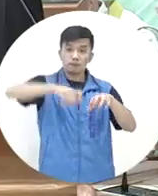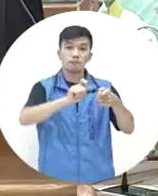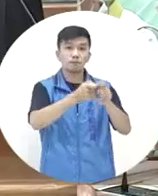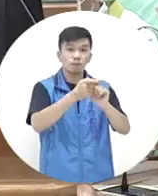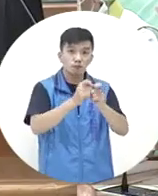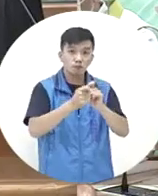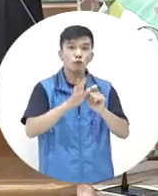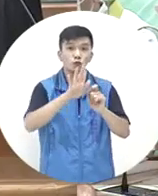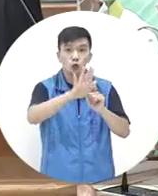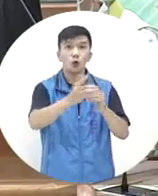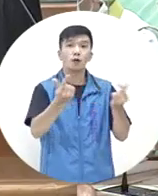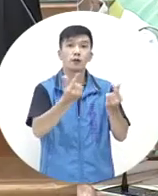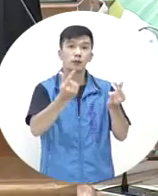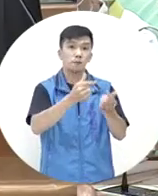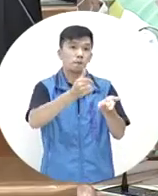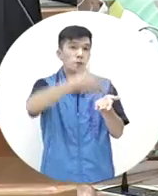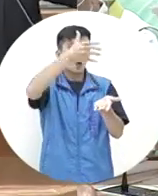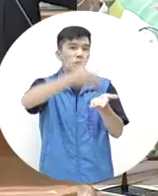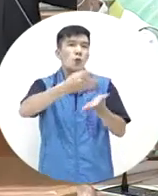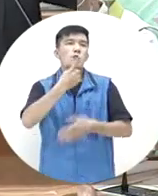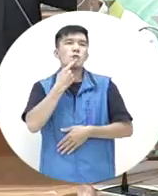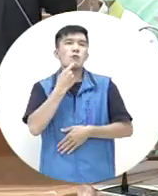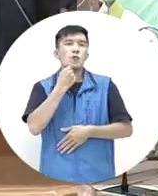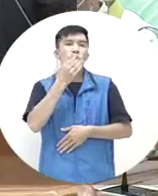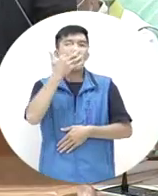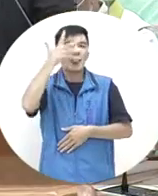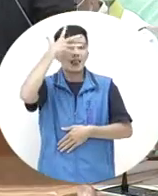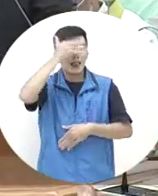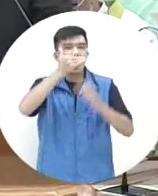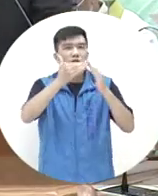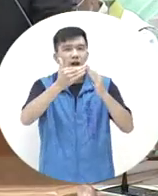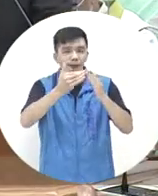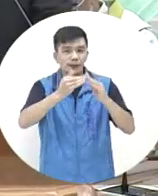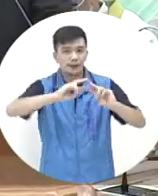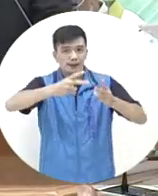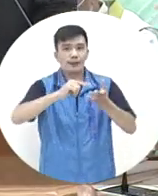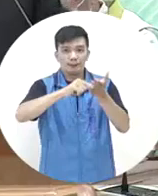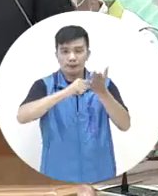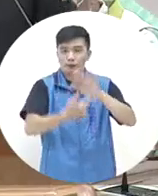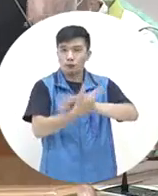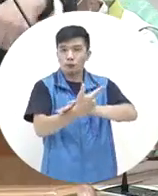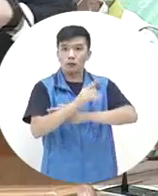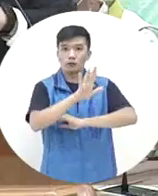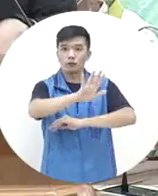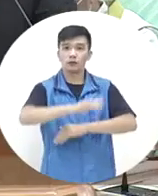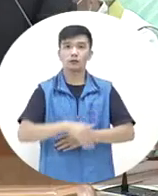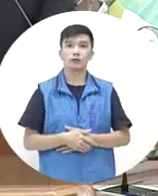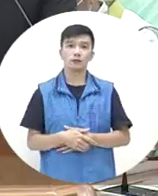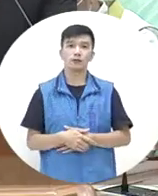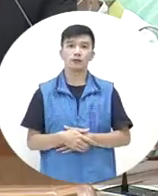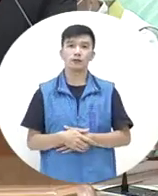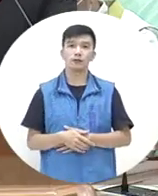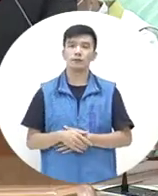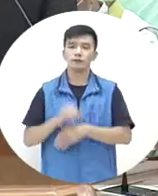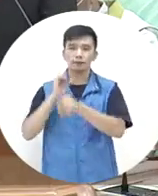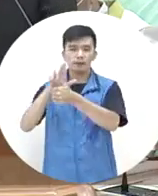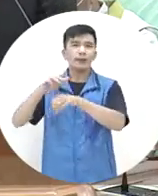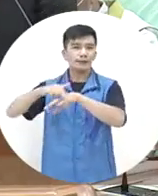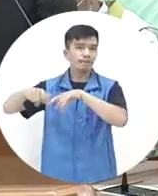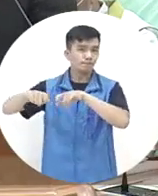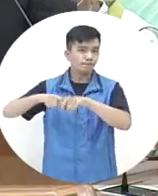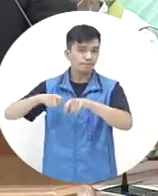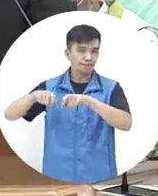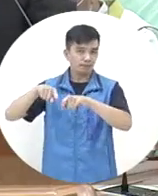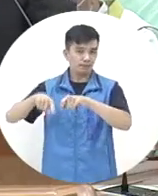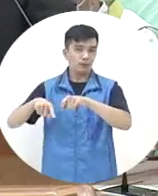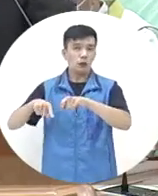很多大幅 的 都更，围老房子的都更的速度就变快了 啊，确定 了，对，所以我们现在都更已经有200多 了，计划是